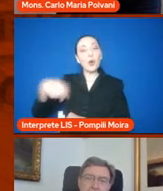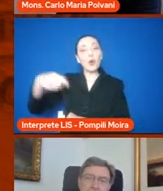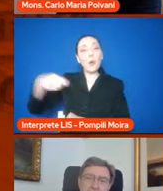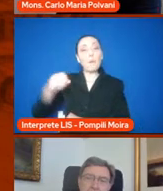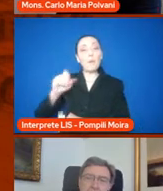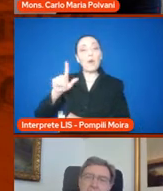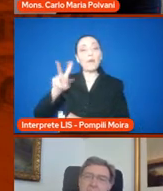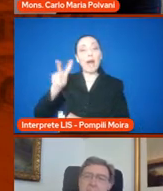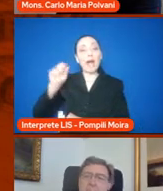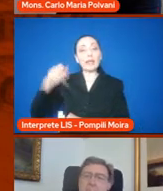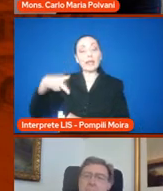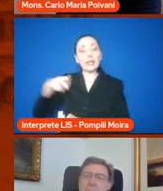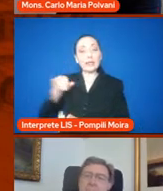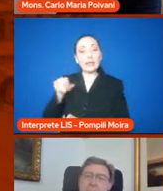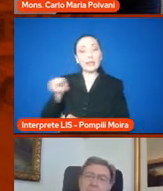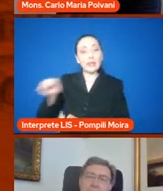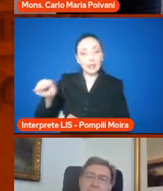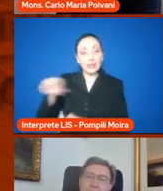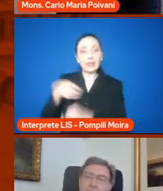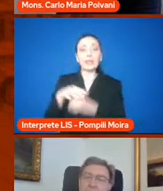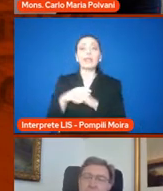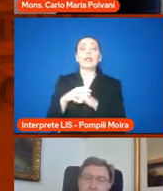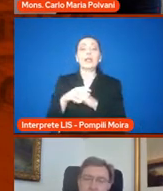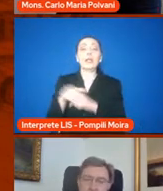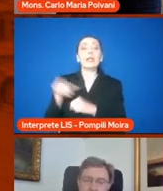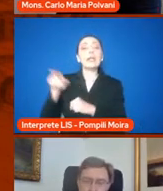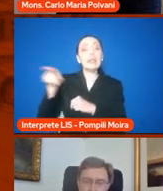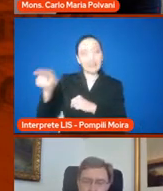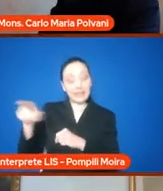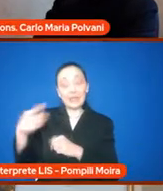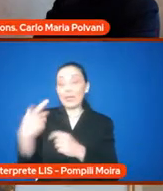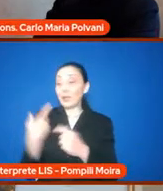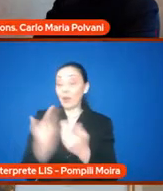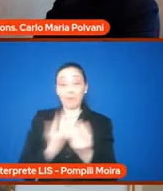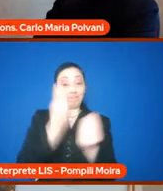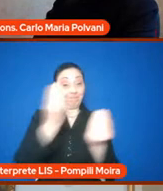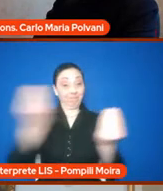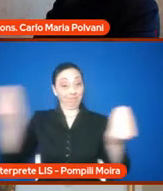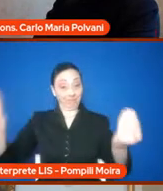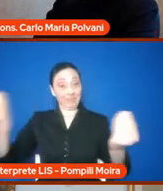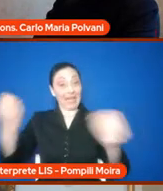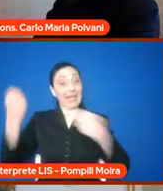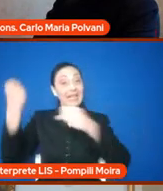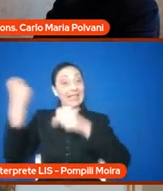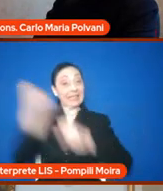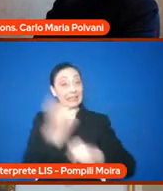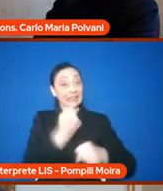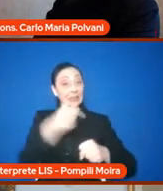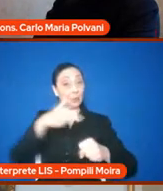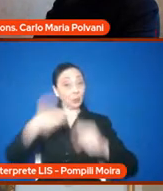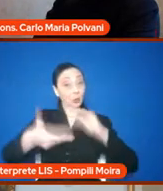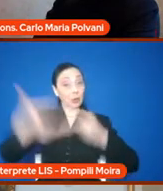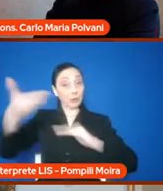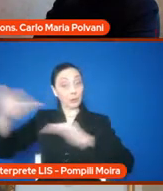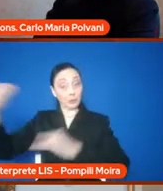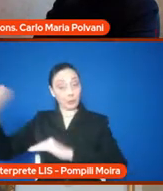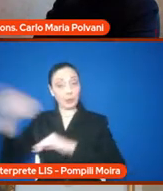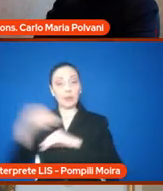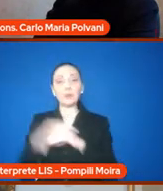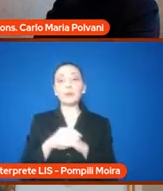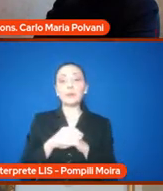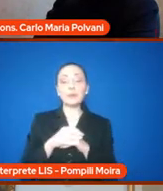sfide politiche, istituzionali notevolissime in un momento di crisi